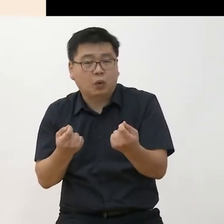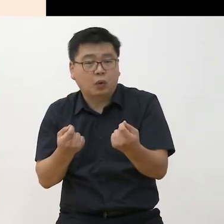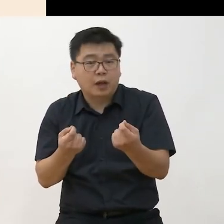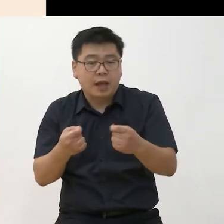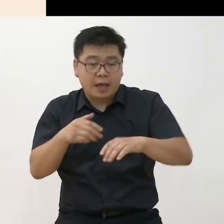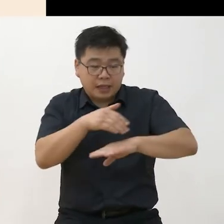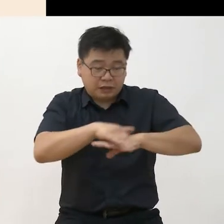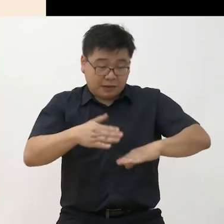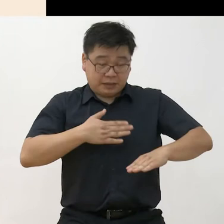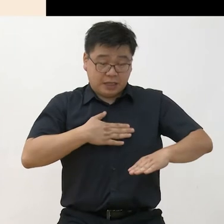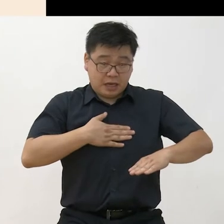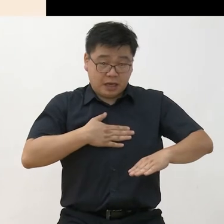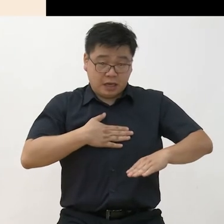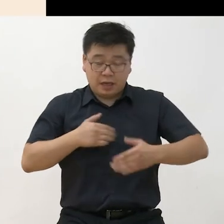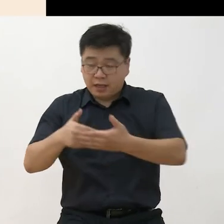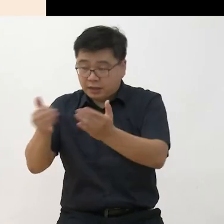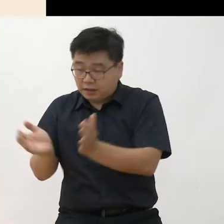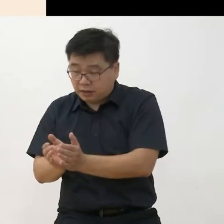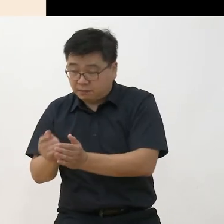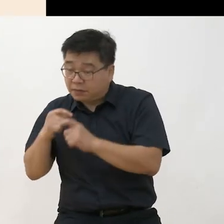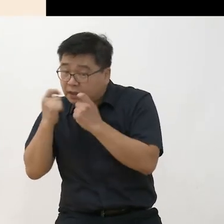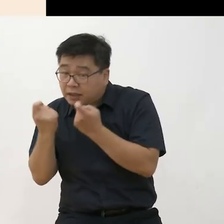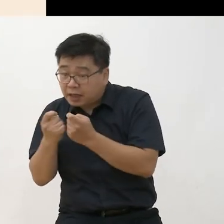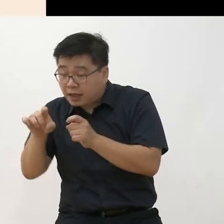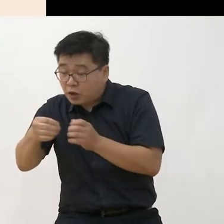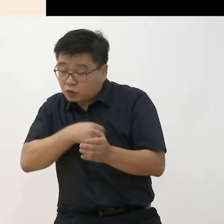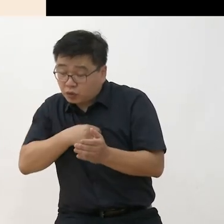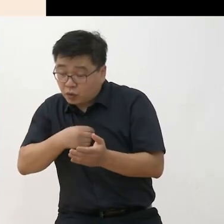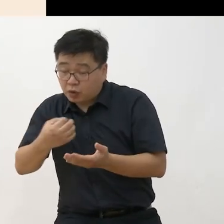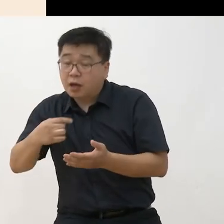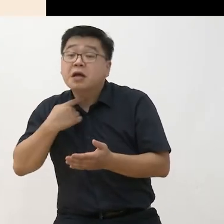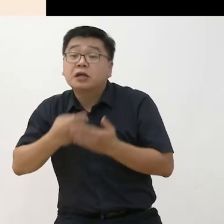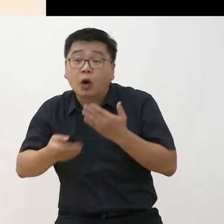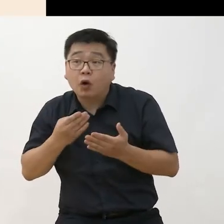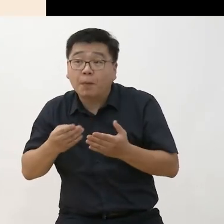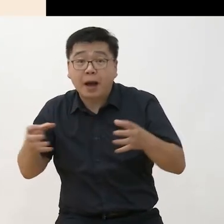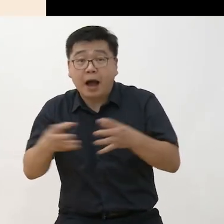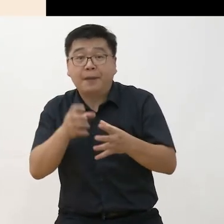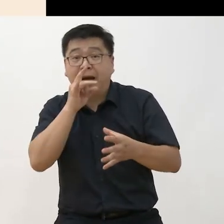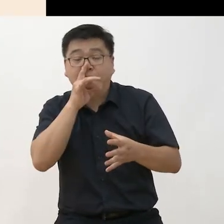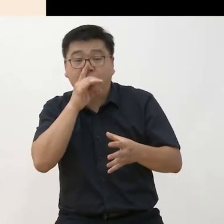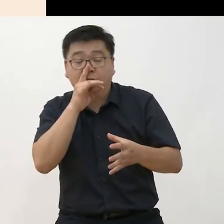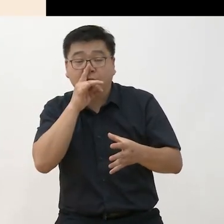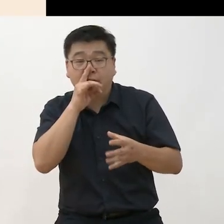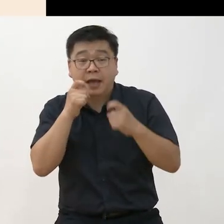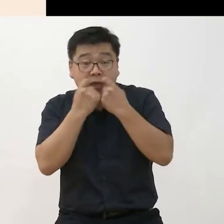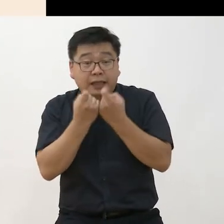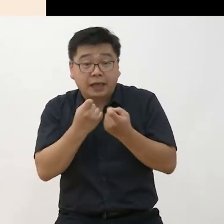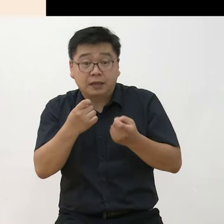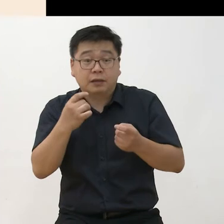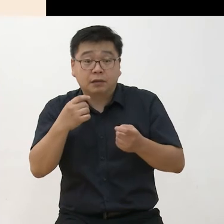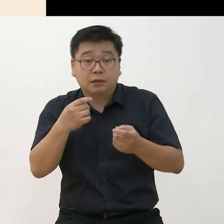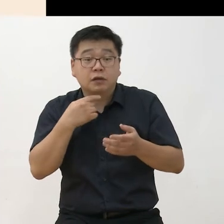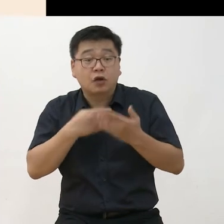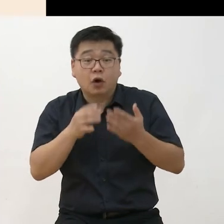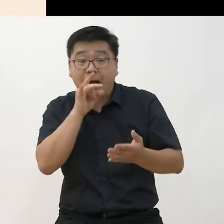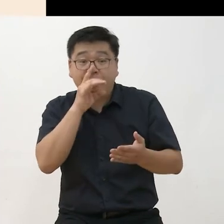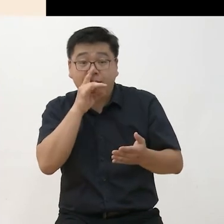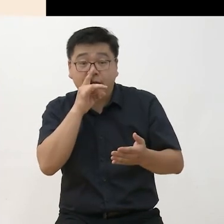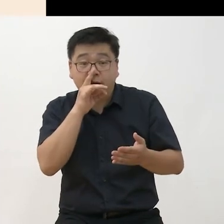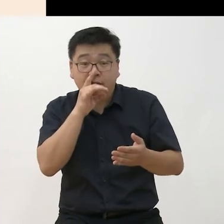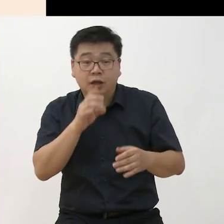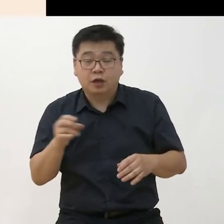기획자 본인 개인전 기획 실적은 실적에 포함되지 않습니다. 그리고 프로젝트 팀은 해당 프로젝트 팀의